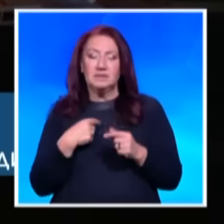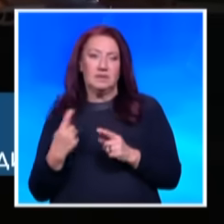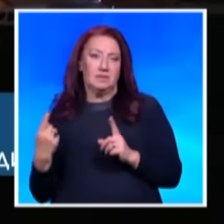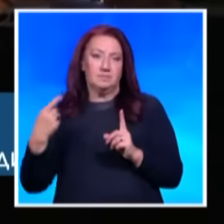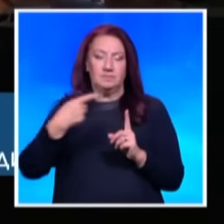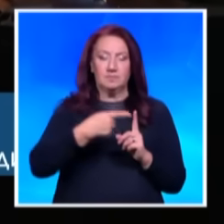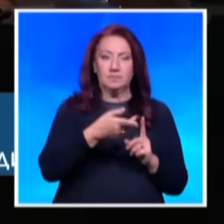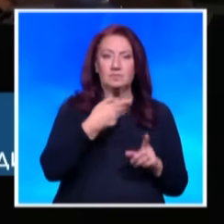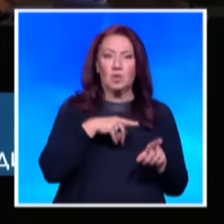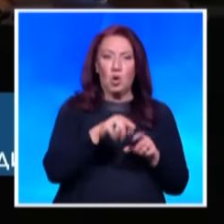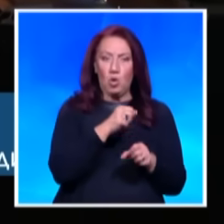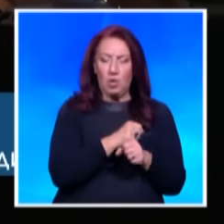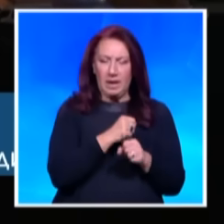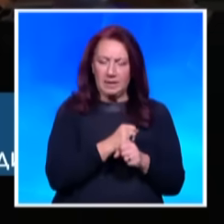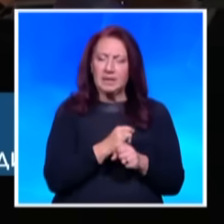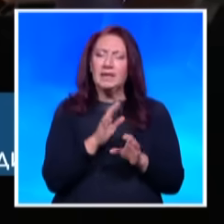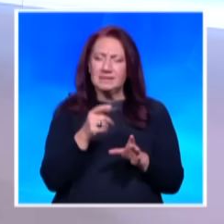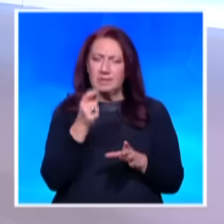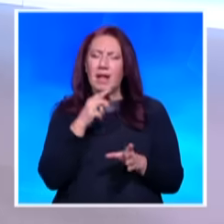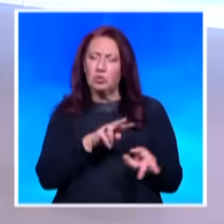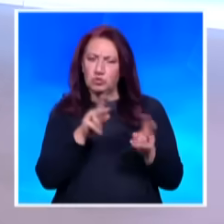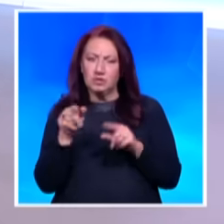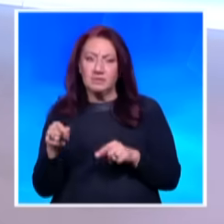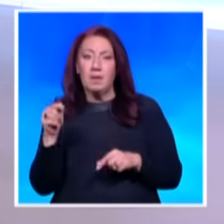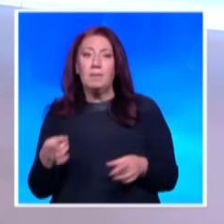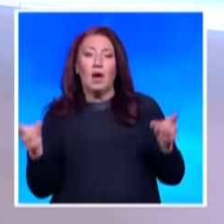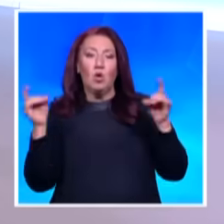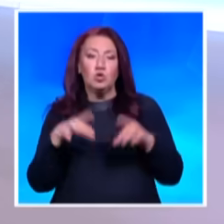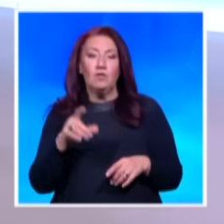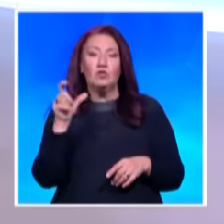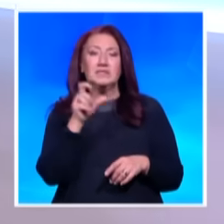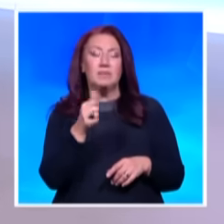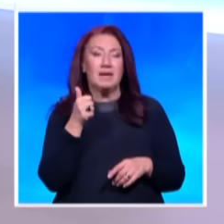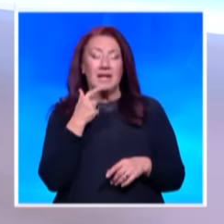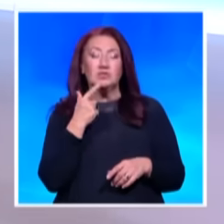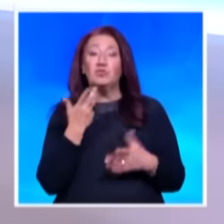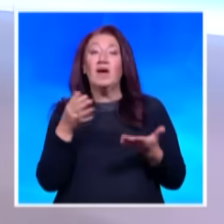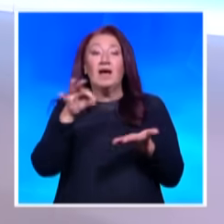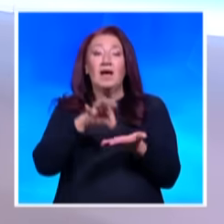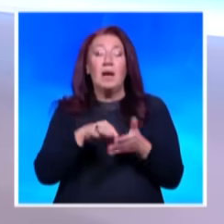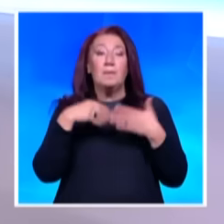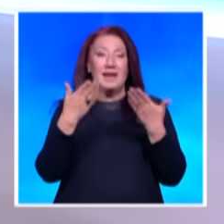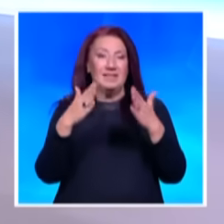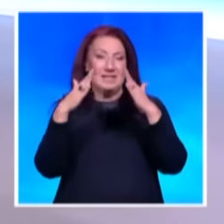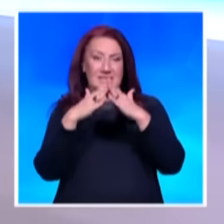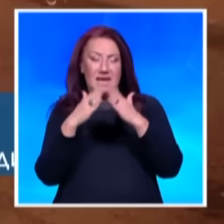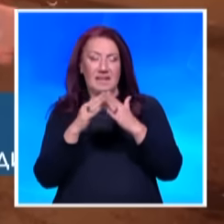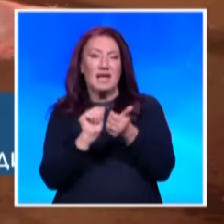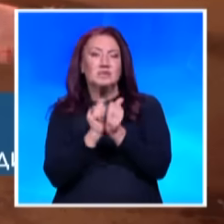Станимира. Благодаря, Христи, ще включим буквално след минути сега отново към Станимира Танасова, която се намира през сградата на Спортното министерство. Към теб.